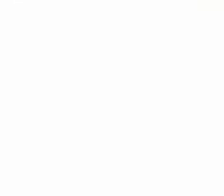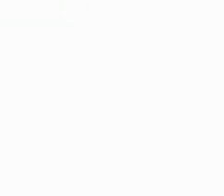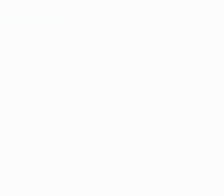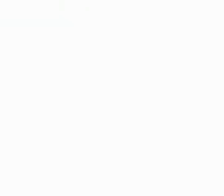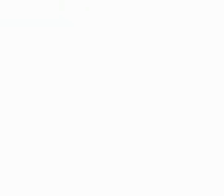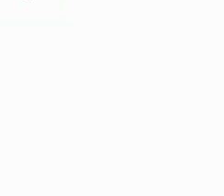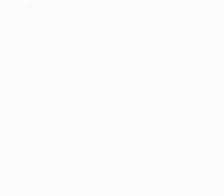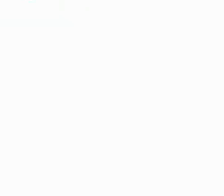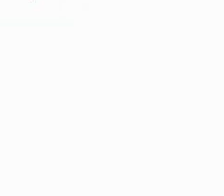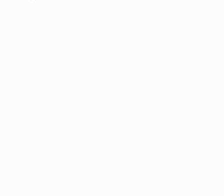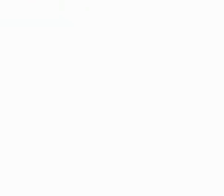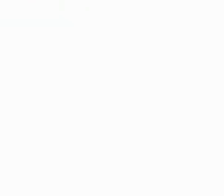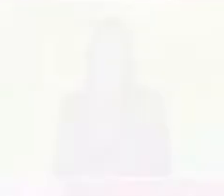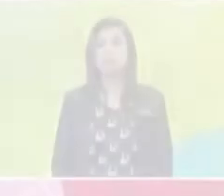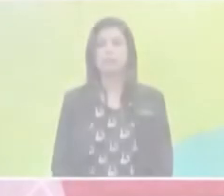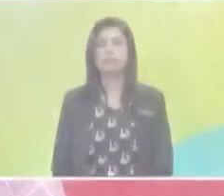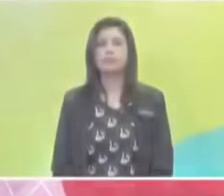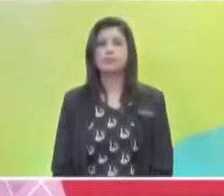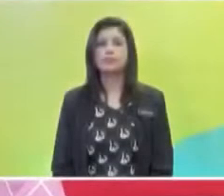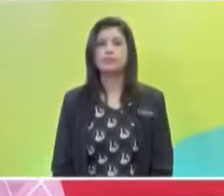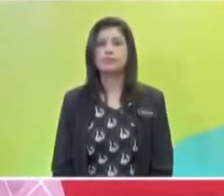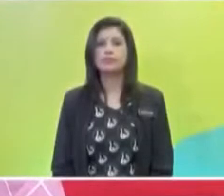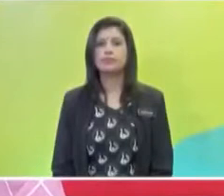Didik TV KPN.